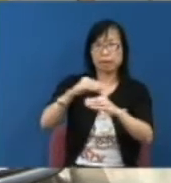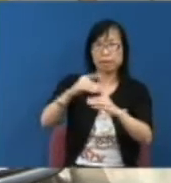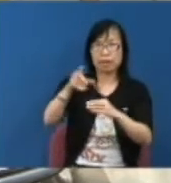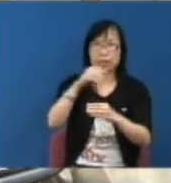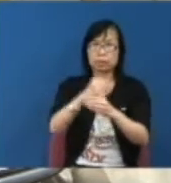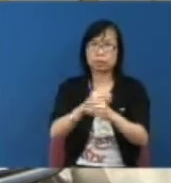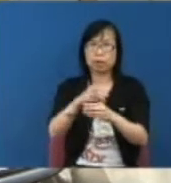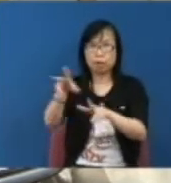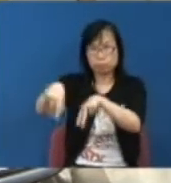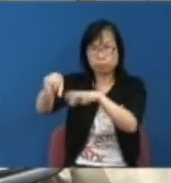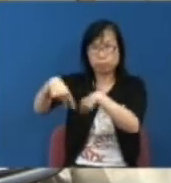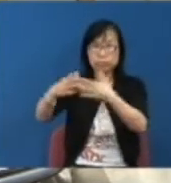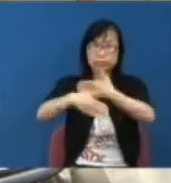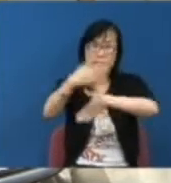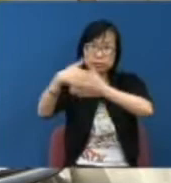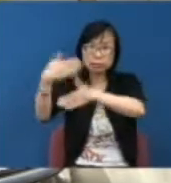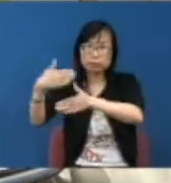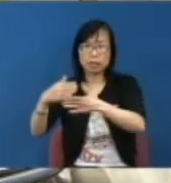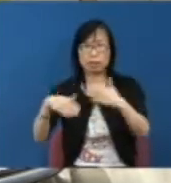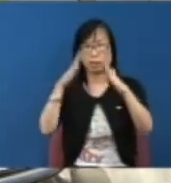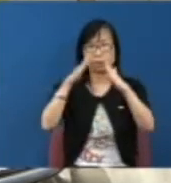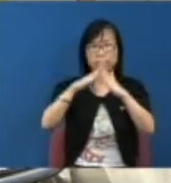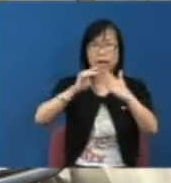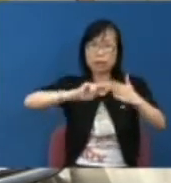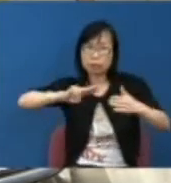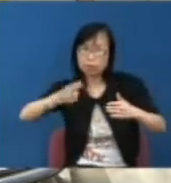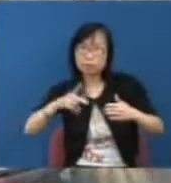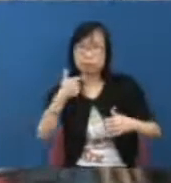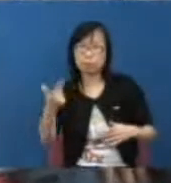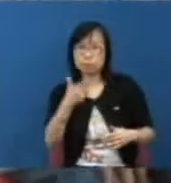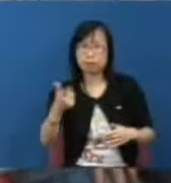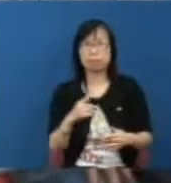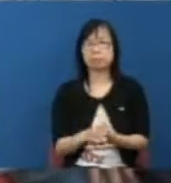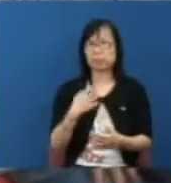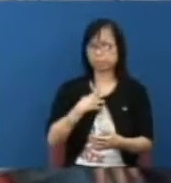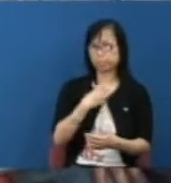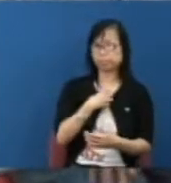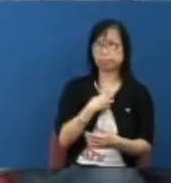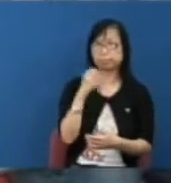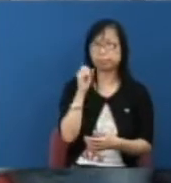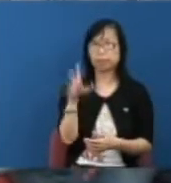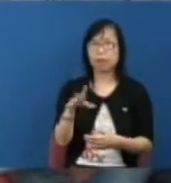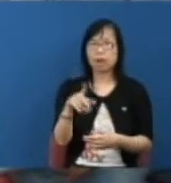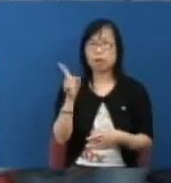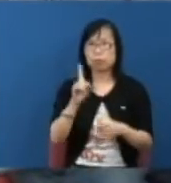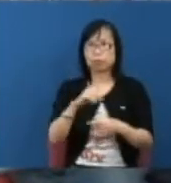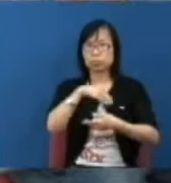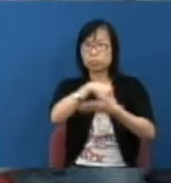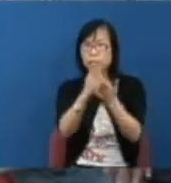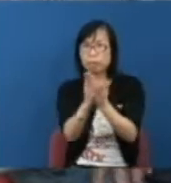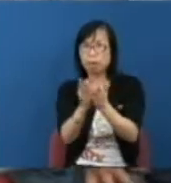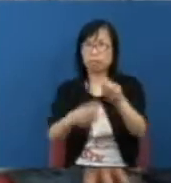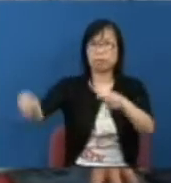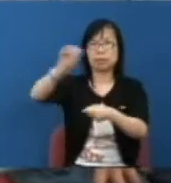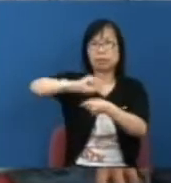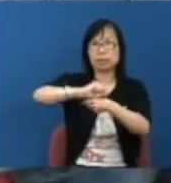屋或者個鄉村屋，其實佢哋嗰個家居係會改善得好多 咯？其實我覺得咧，任何呢啲所謂加建